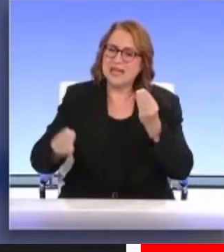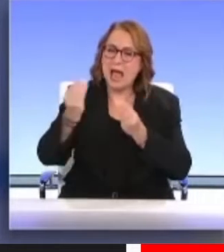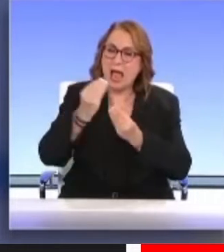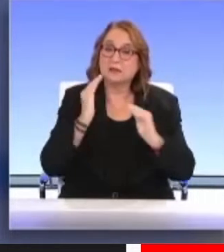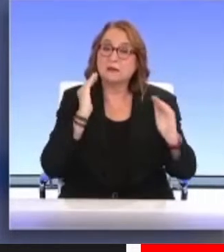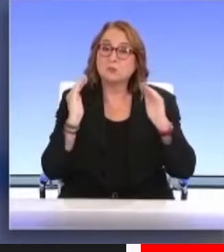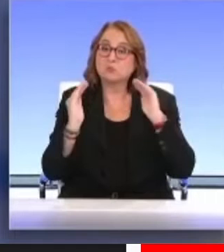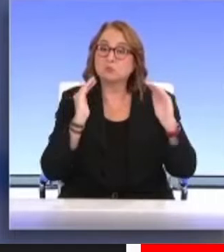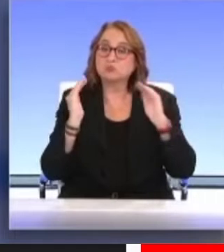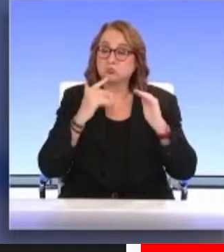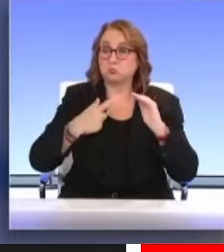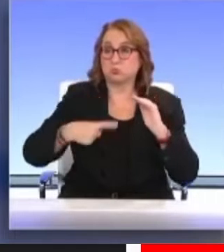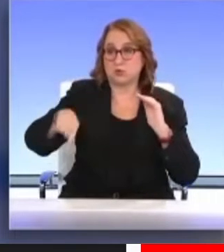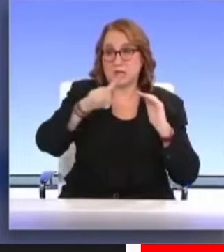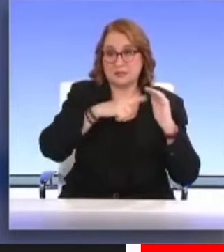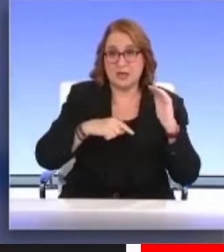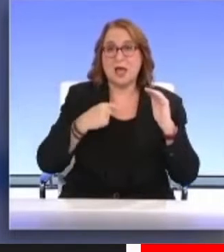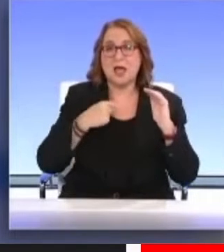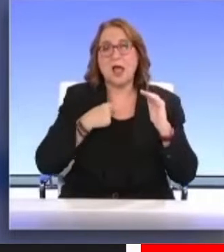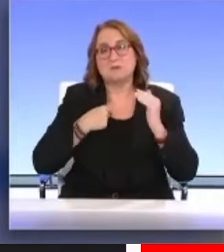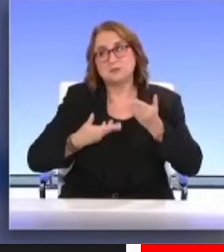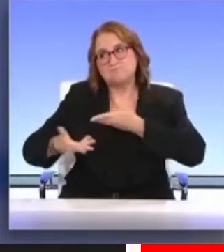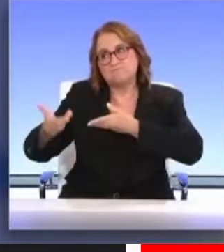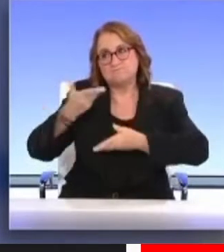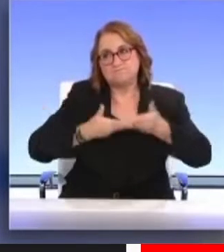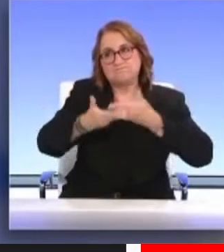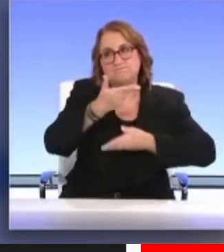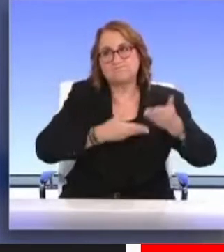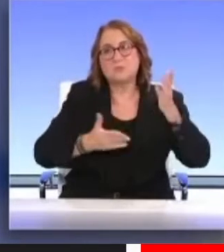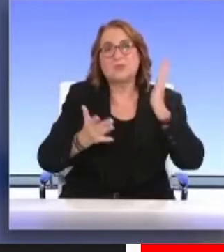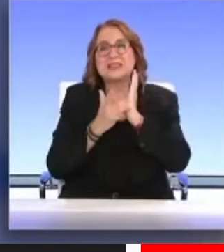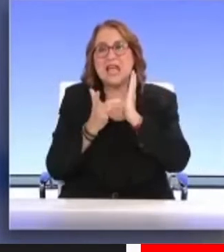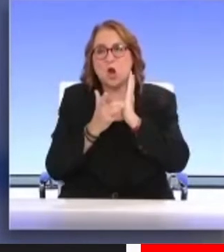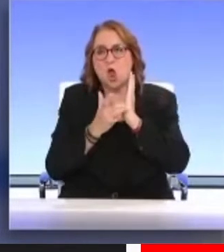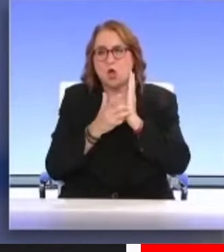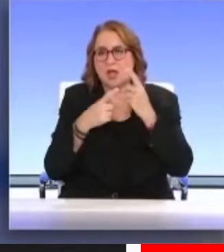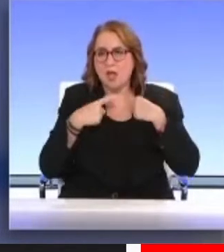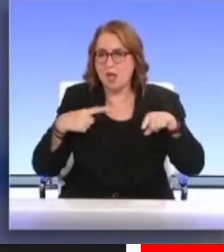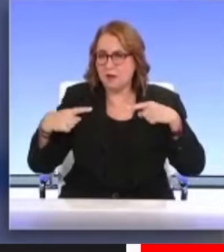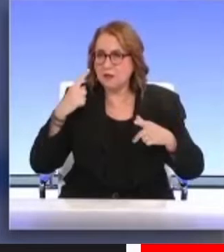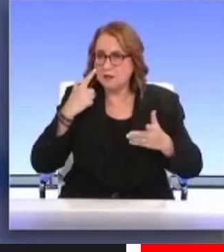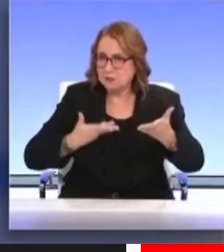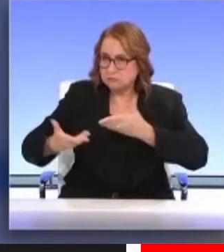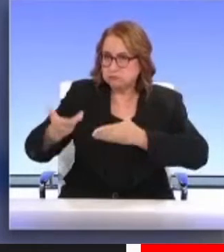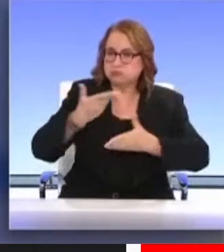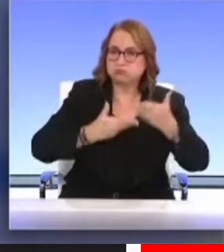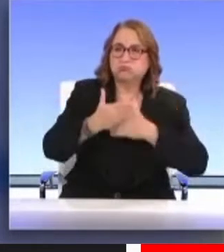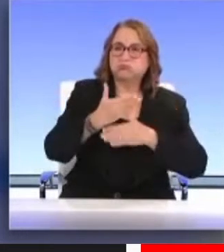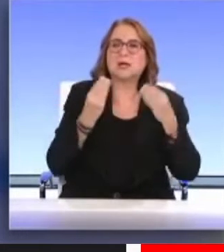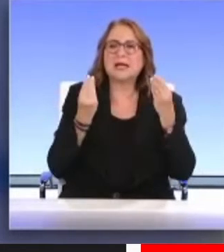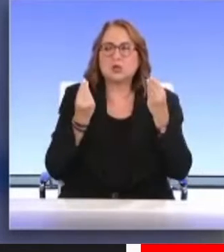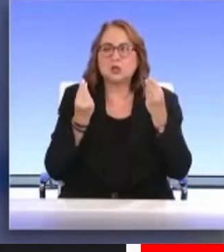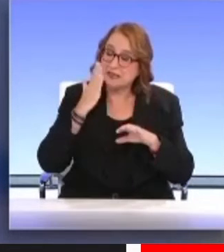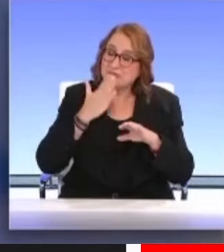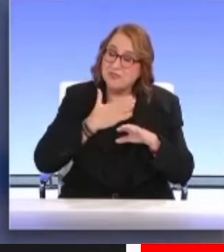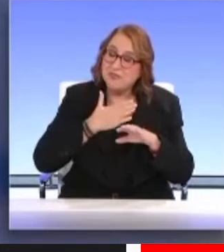Προχωρούμε στην ανταλλαγή τεχνολογίας και μέσων πρόληψης για να αντιμετωπίσουμε τις επιθέσεις